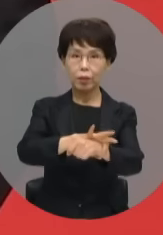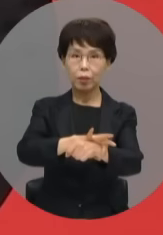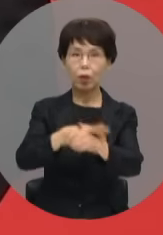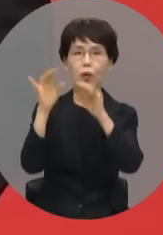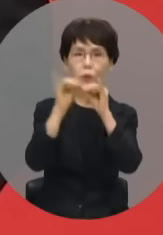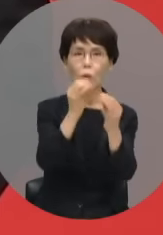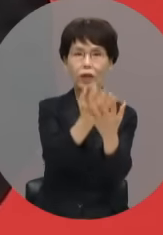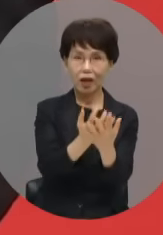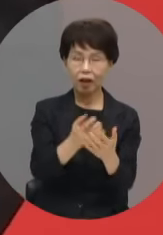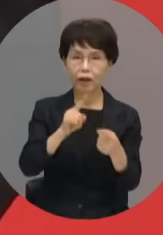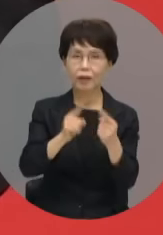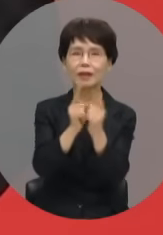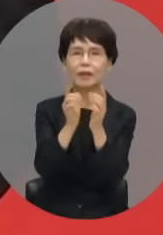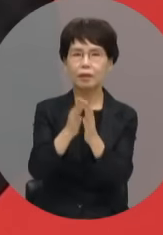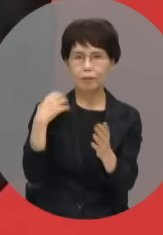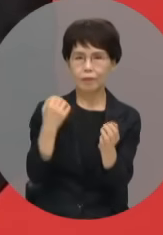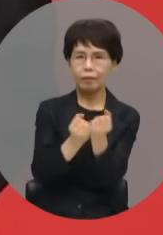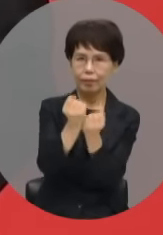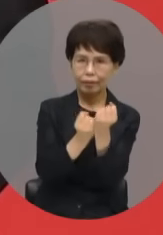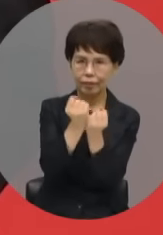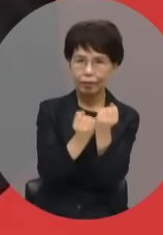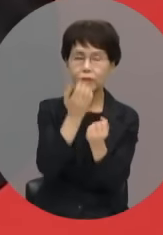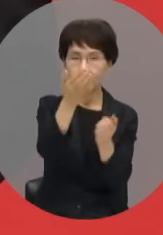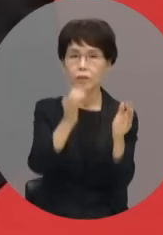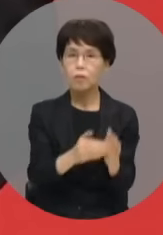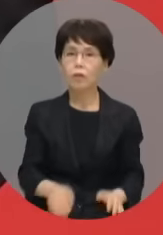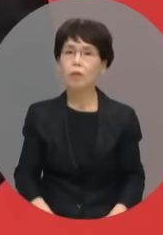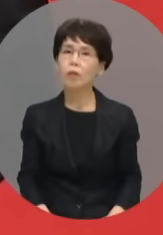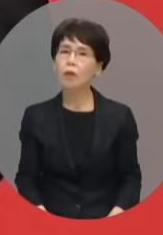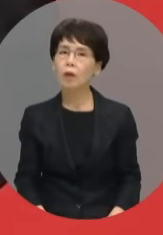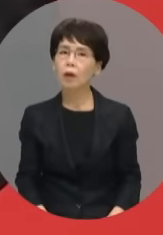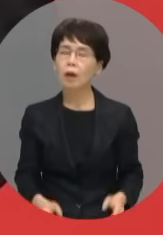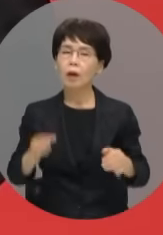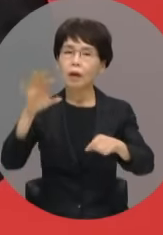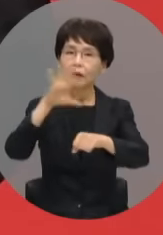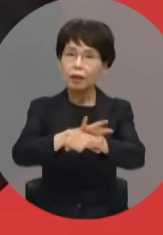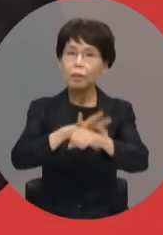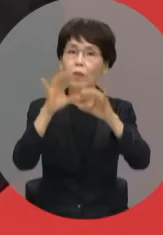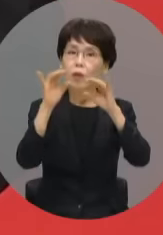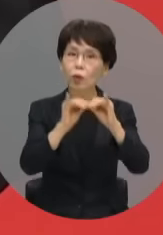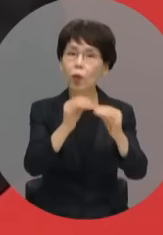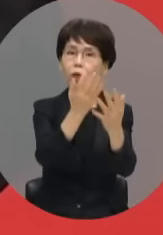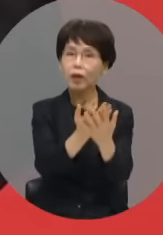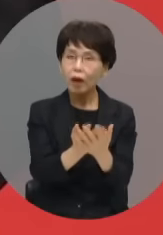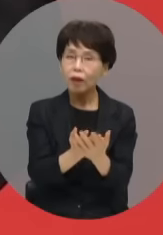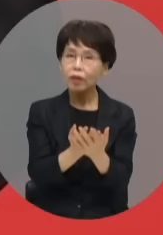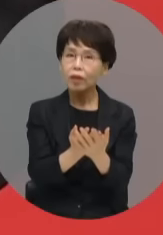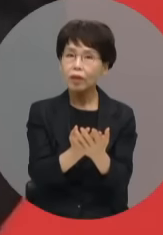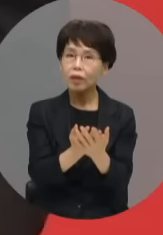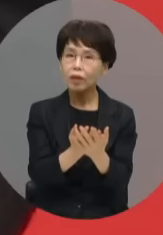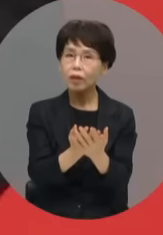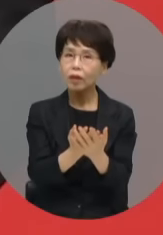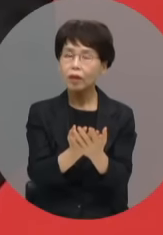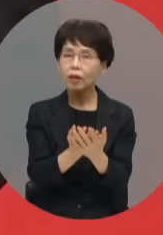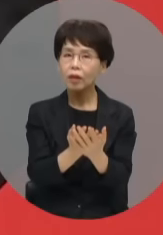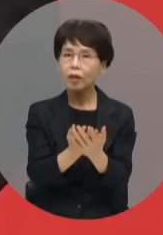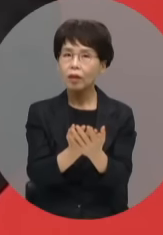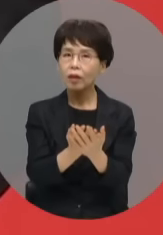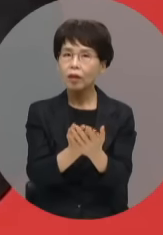설명했고 그 과정에서 더불어민주당의 이탈표를 아니, 누구 이끌어내서 책임일까요? 체포동의안을 통과시켰습니다. 초유의 일이었죠. 그